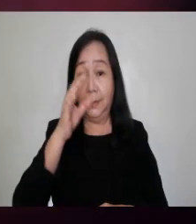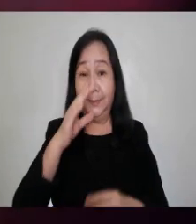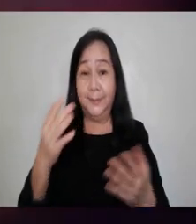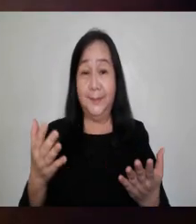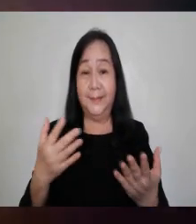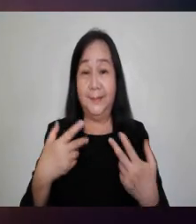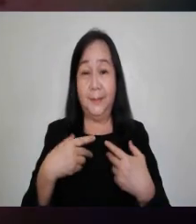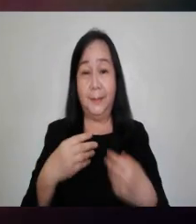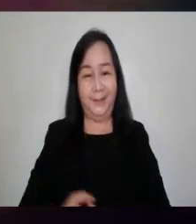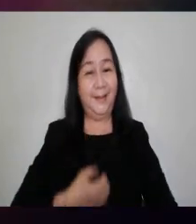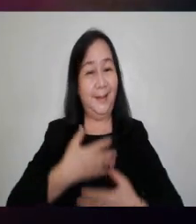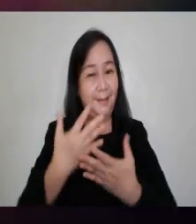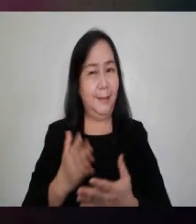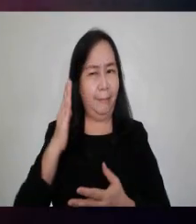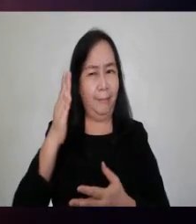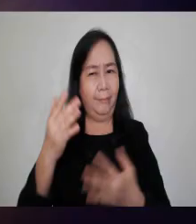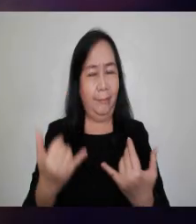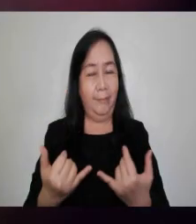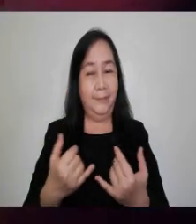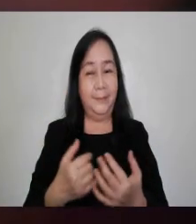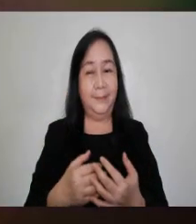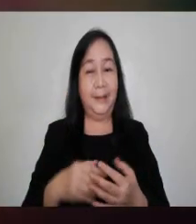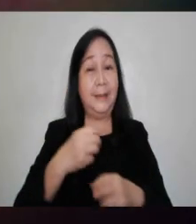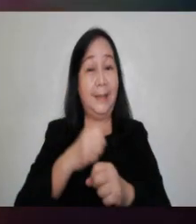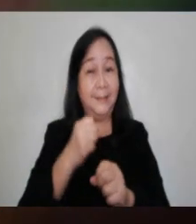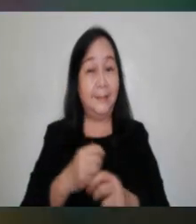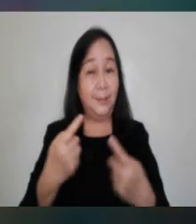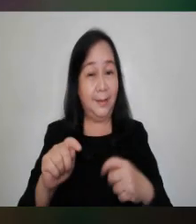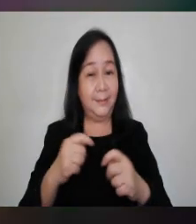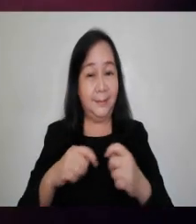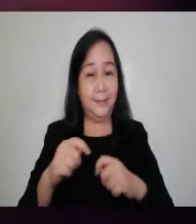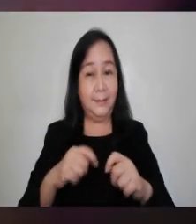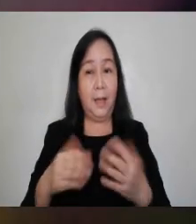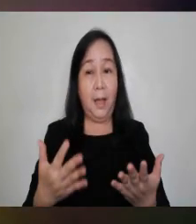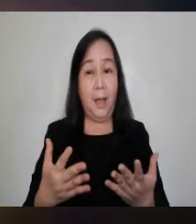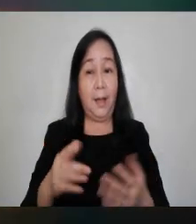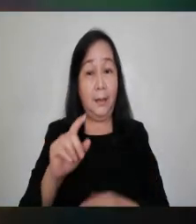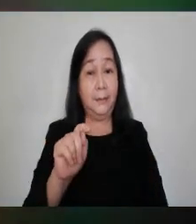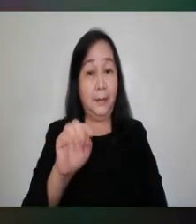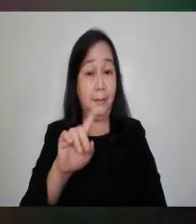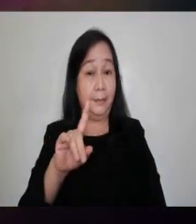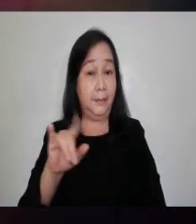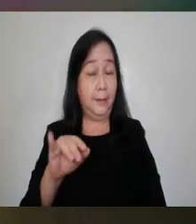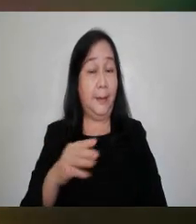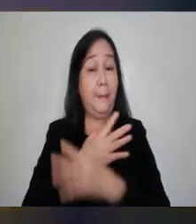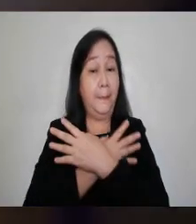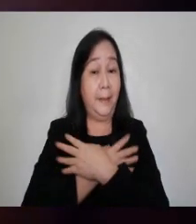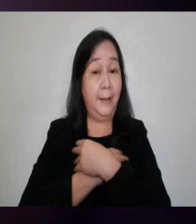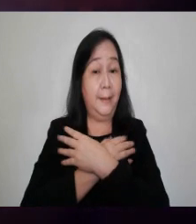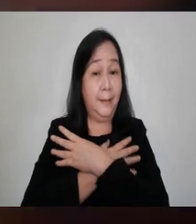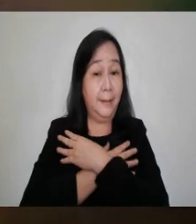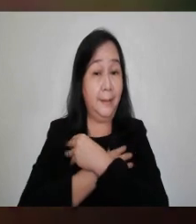cartoon na kalaunan ay nagbigay inspirasyon sa paglikha ng laruan. Mula noon, ang teddy bear